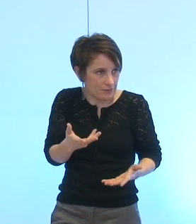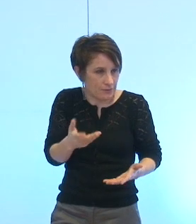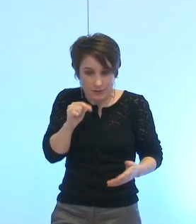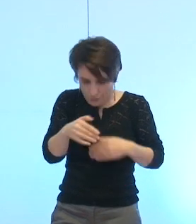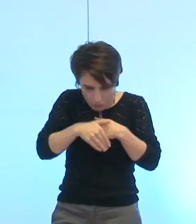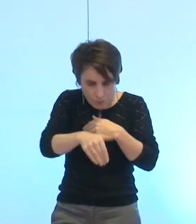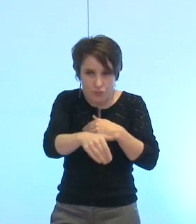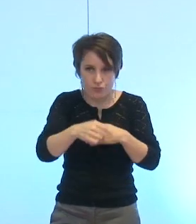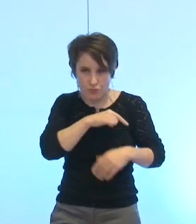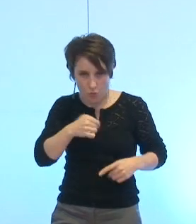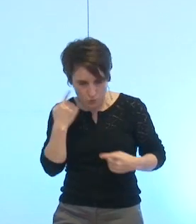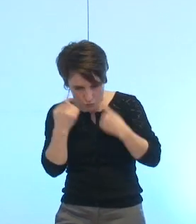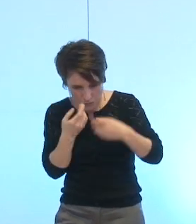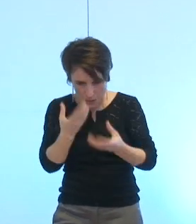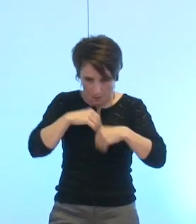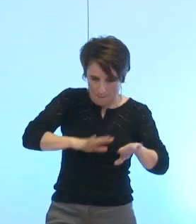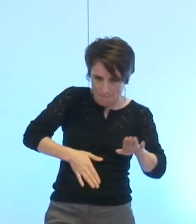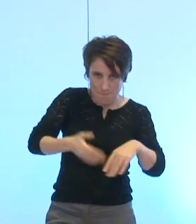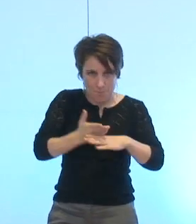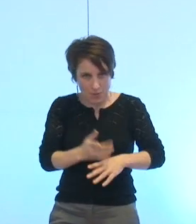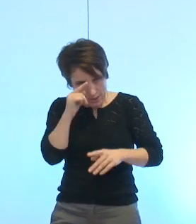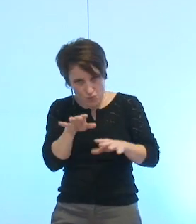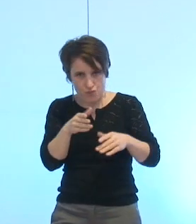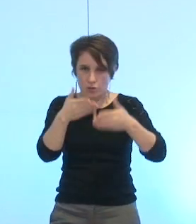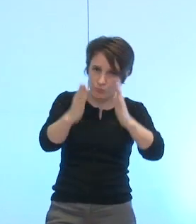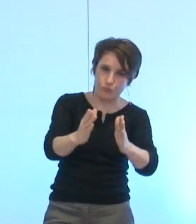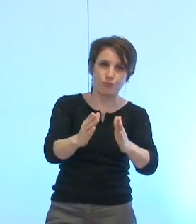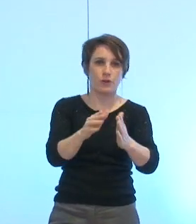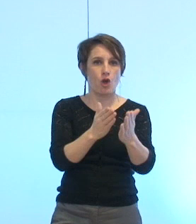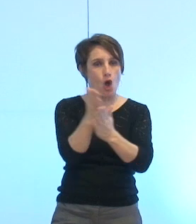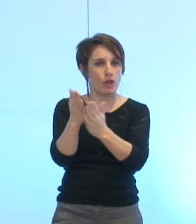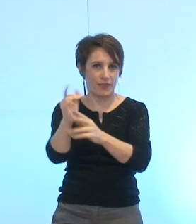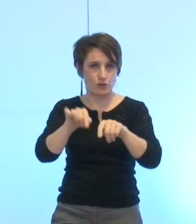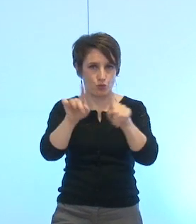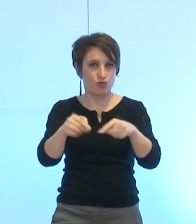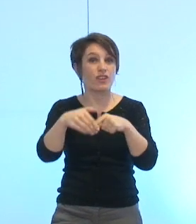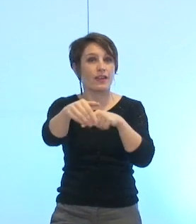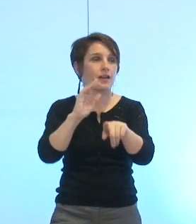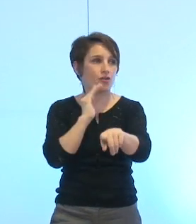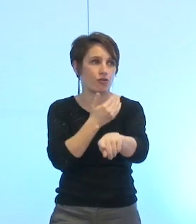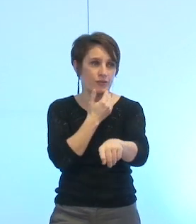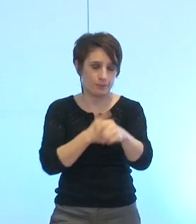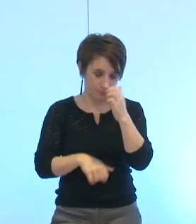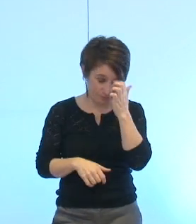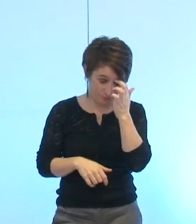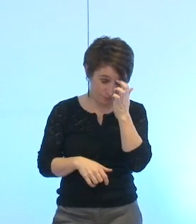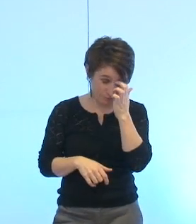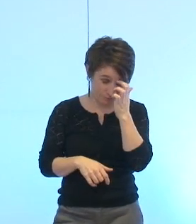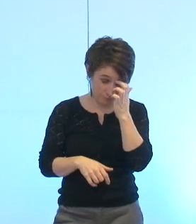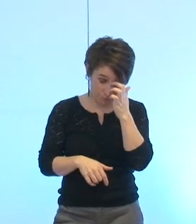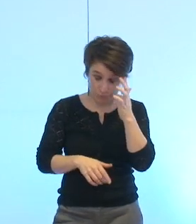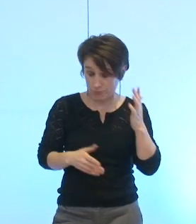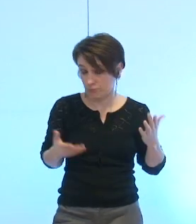d'orientation budgétaire en janvier cette situation ben elle est maintenant claire la dette